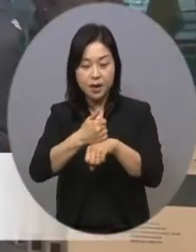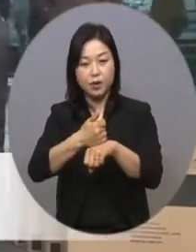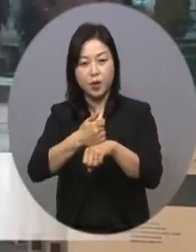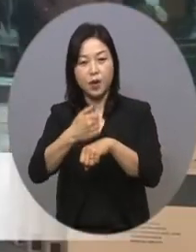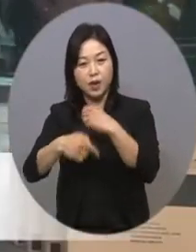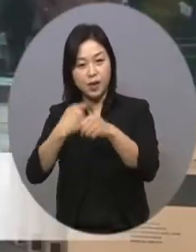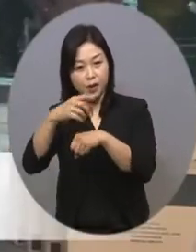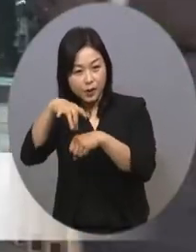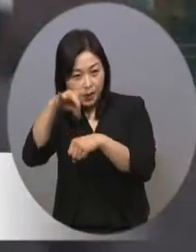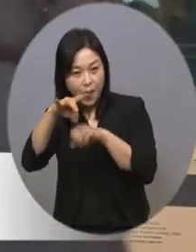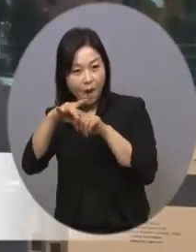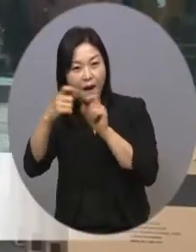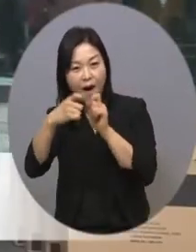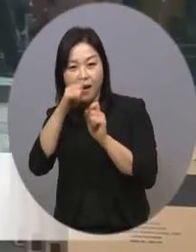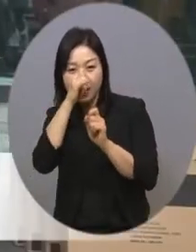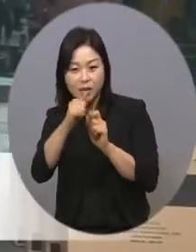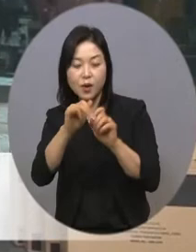되었습니다.